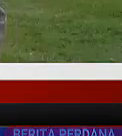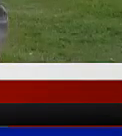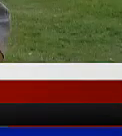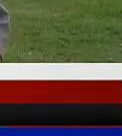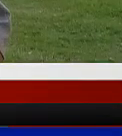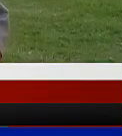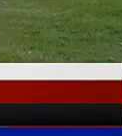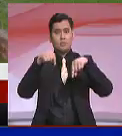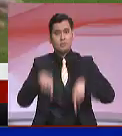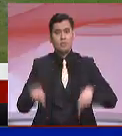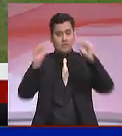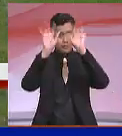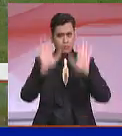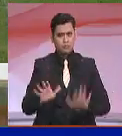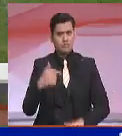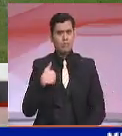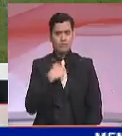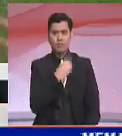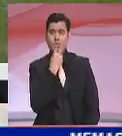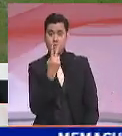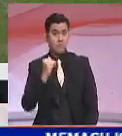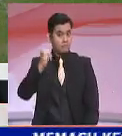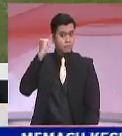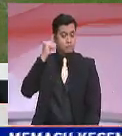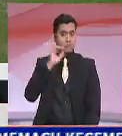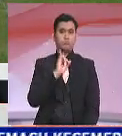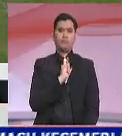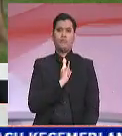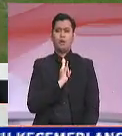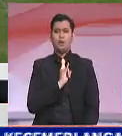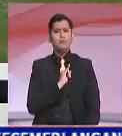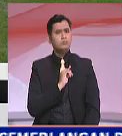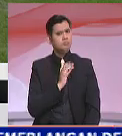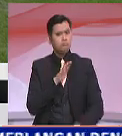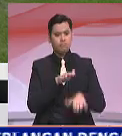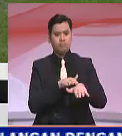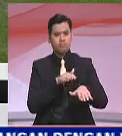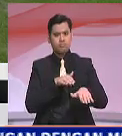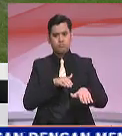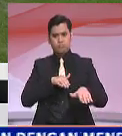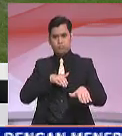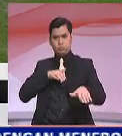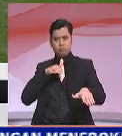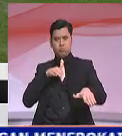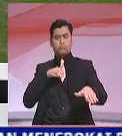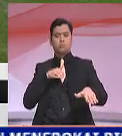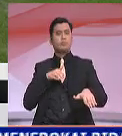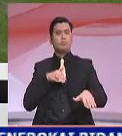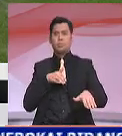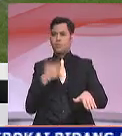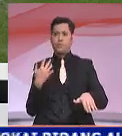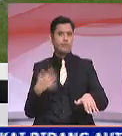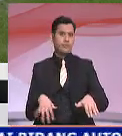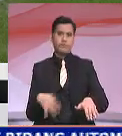Hari ini hari Ahad dan seperti mana anda dapat lihat di belakang saya, kenderaan cukup banyak di Persiaran